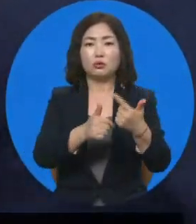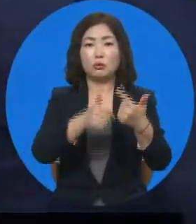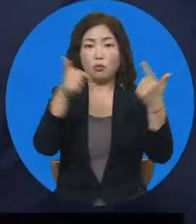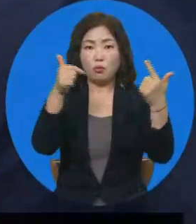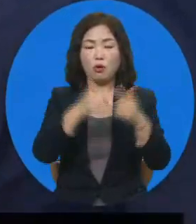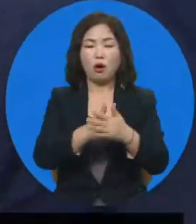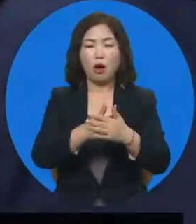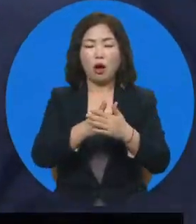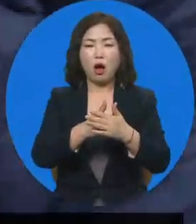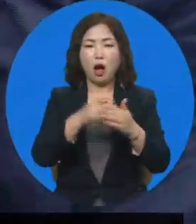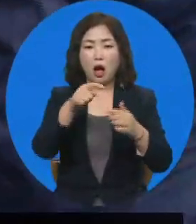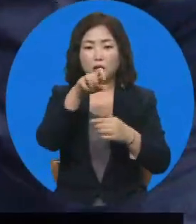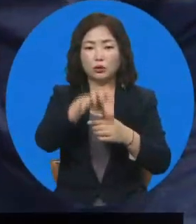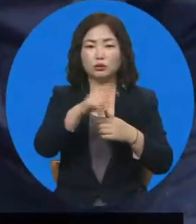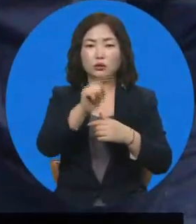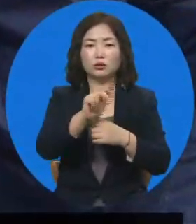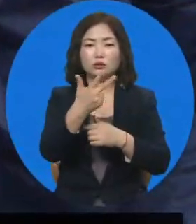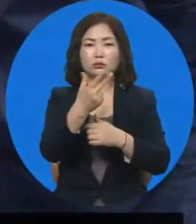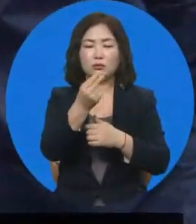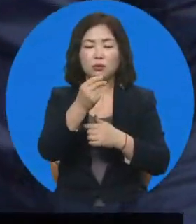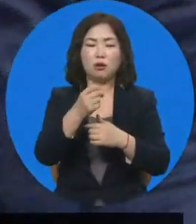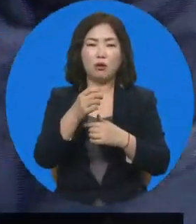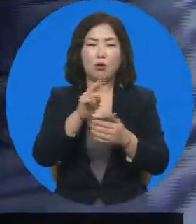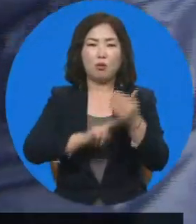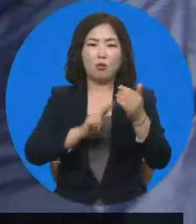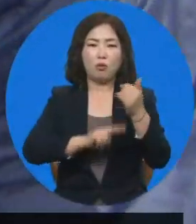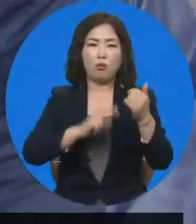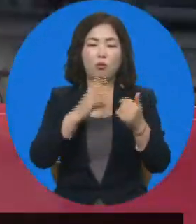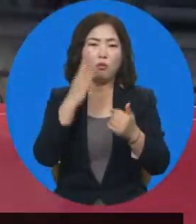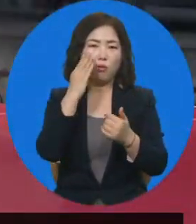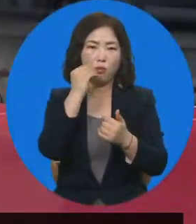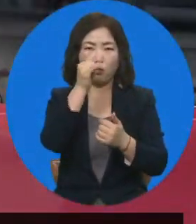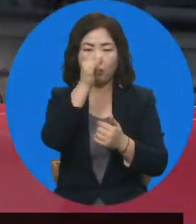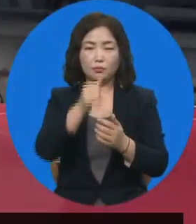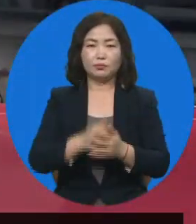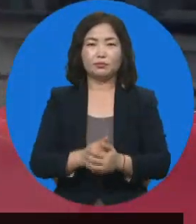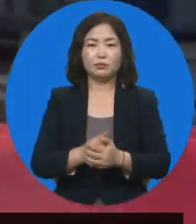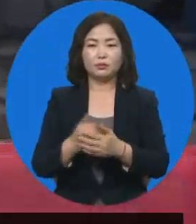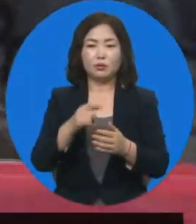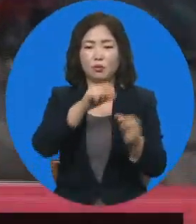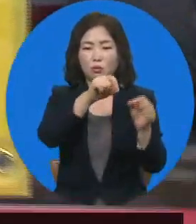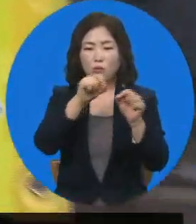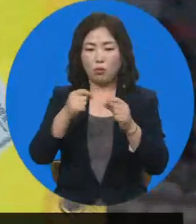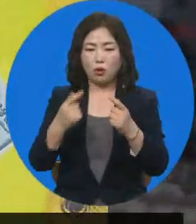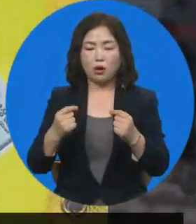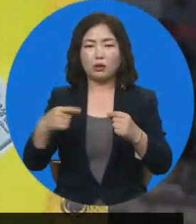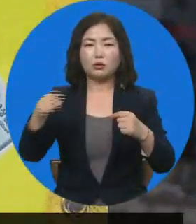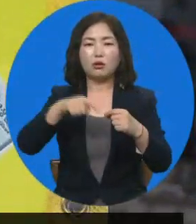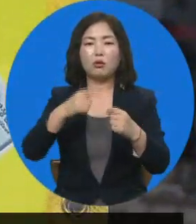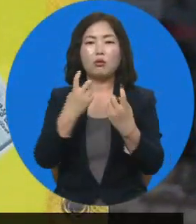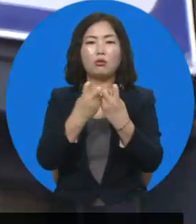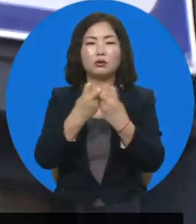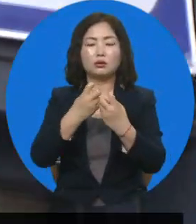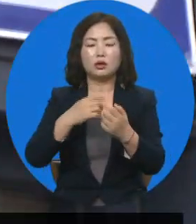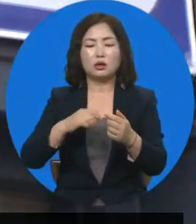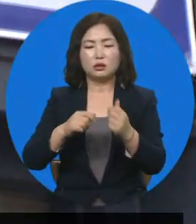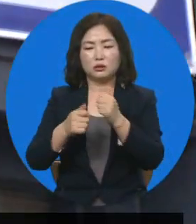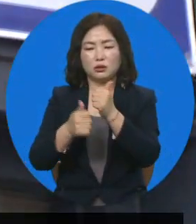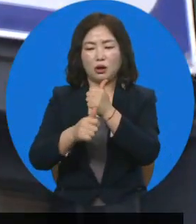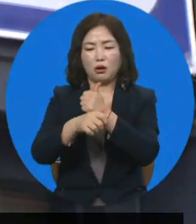1곳당 천 7백만 원의 매출 상승효과를 누렸습니다 성과를 받치는 건 결국 가맹점 확보